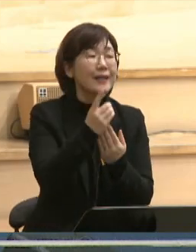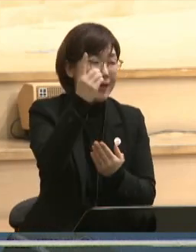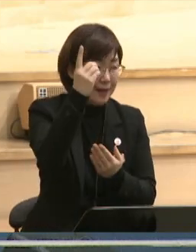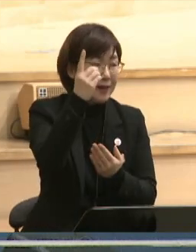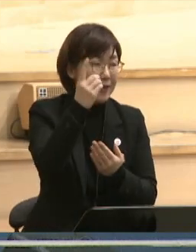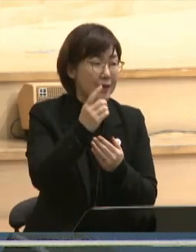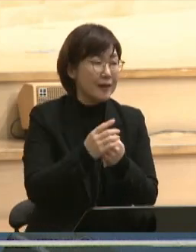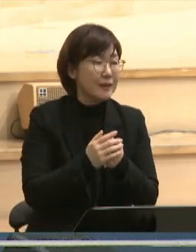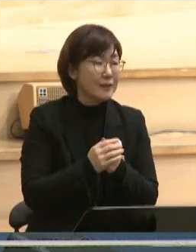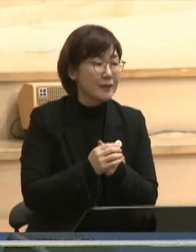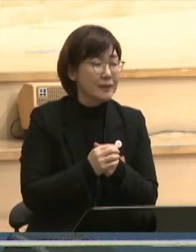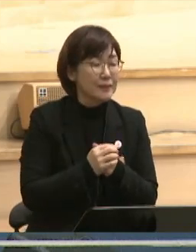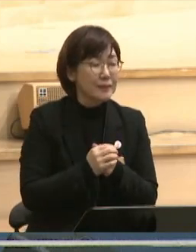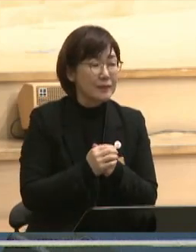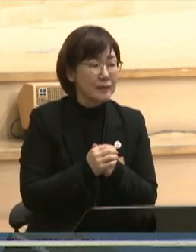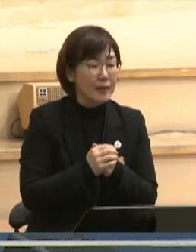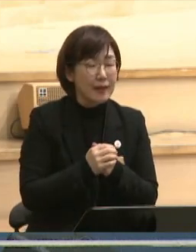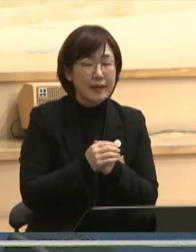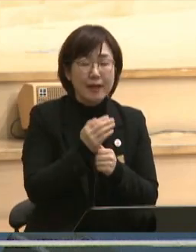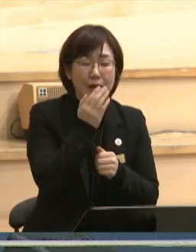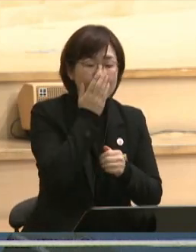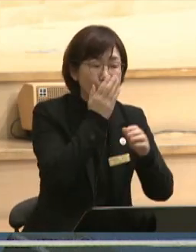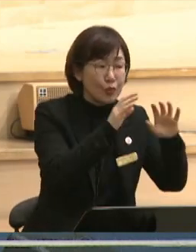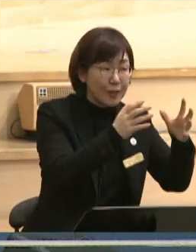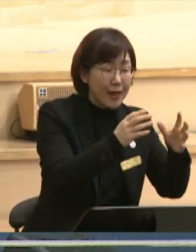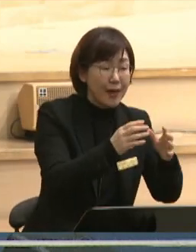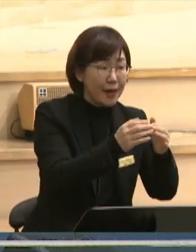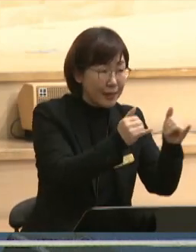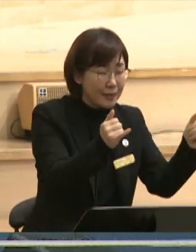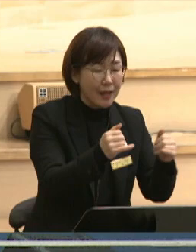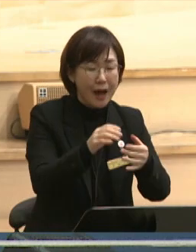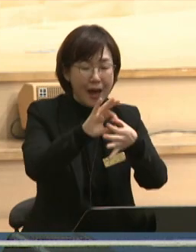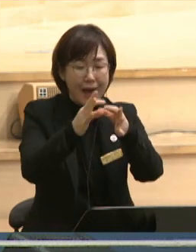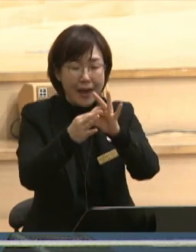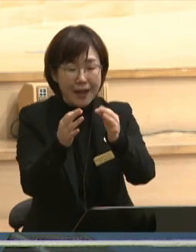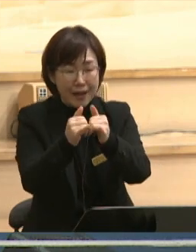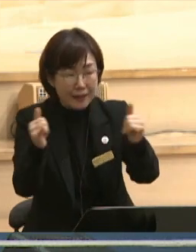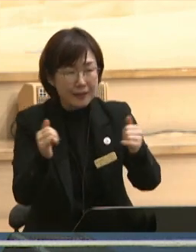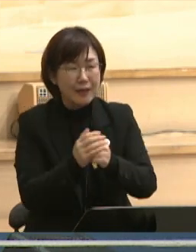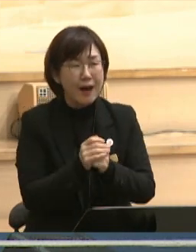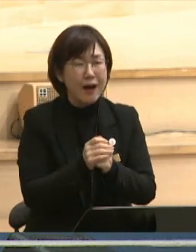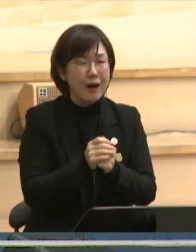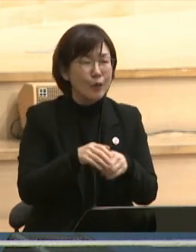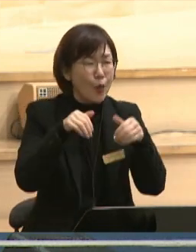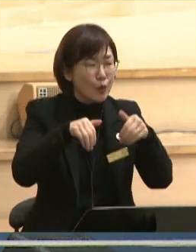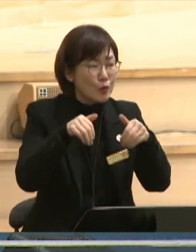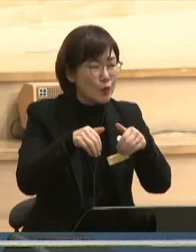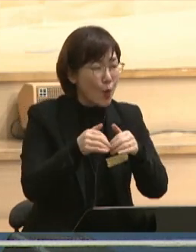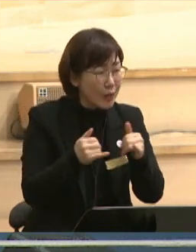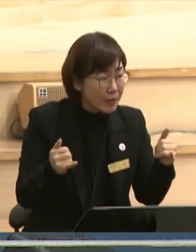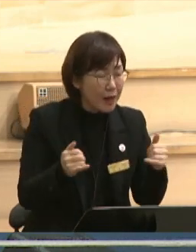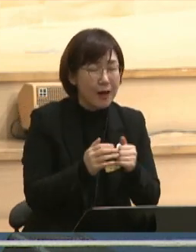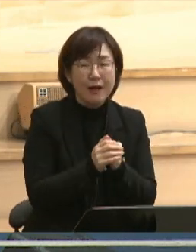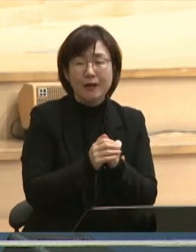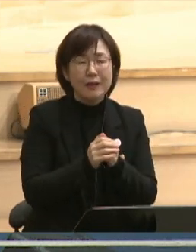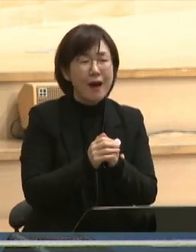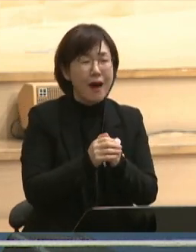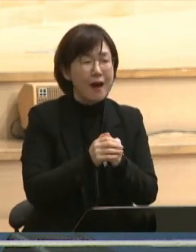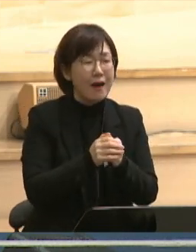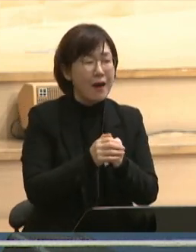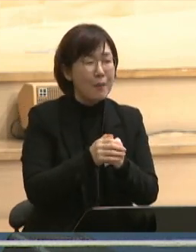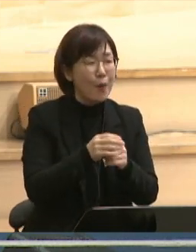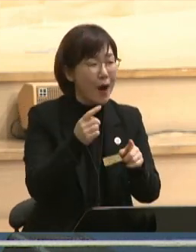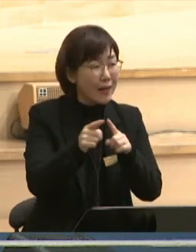것입니다 유대인이나 헬라인이나 종이나 자유자나 다 한 성령으로 세례를 받아서